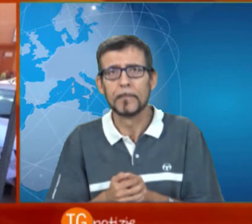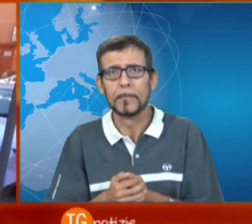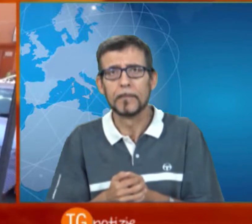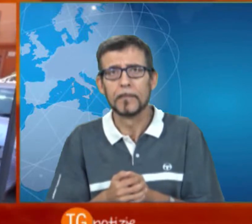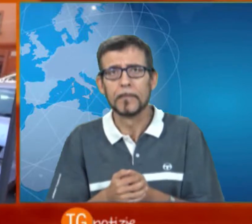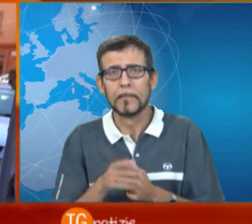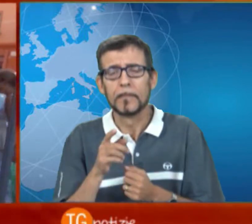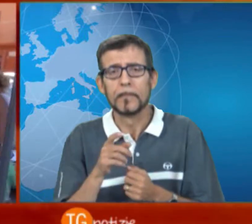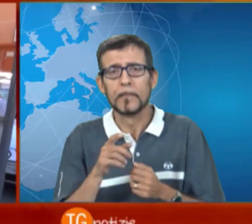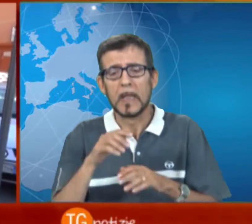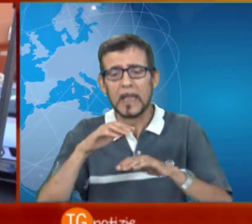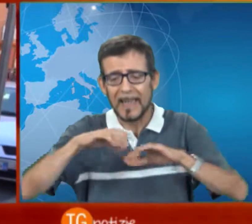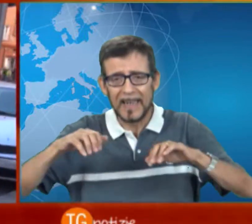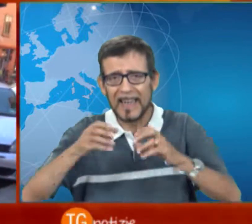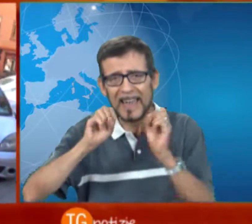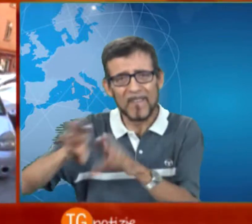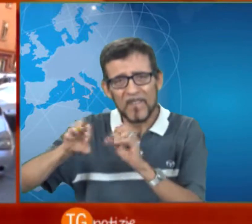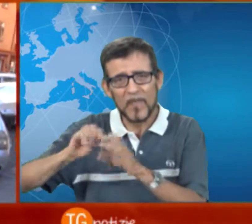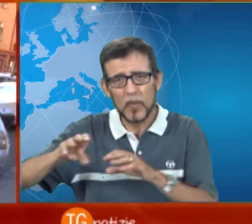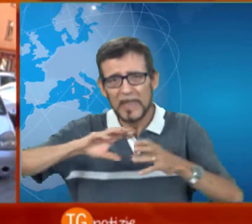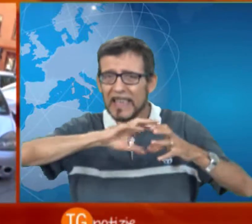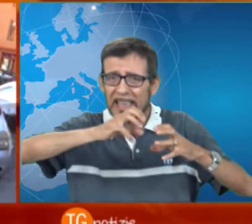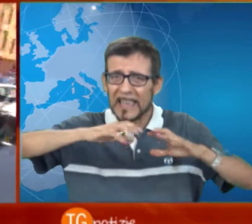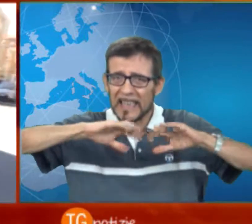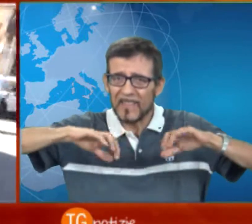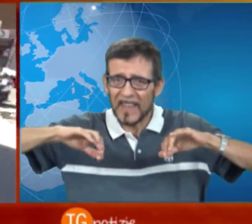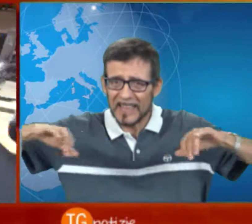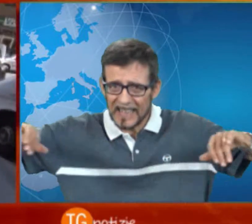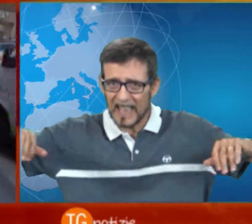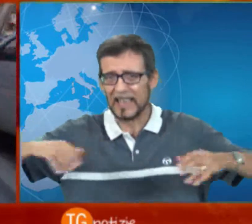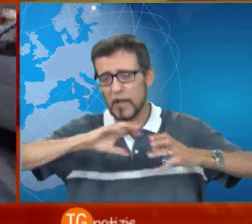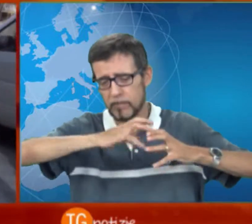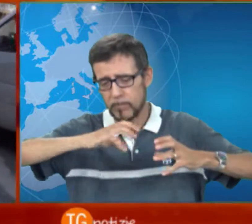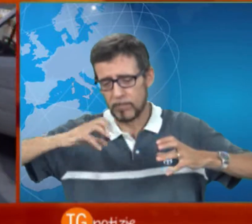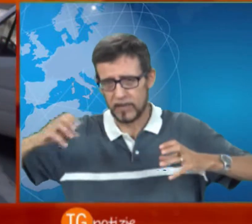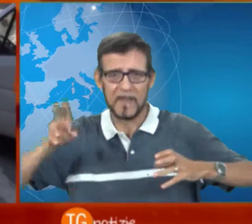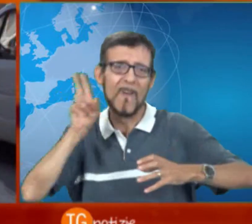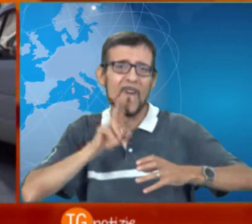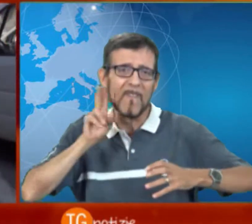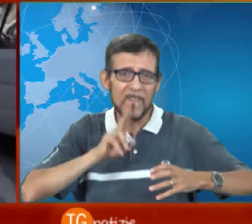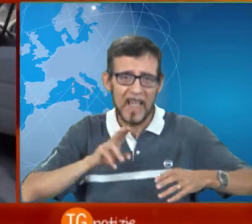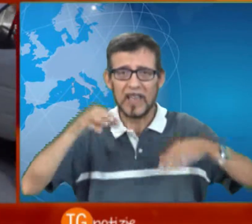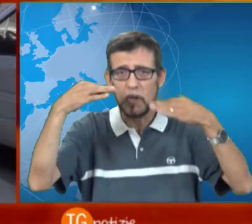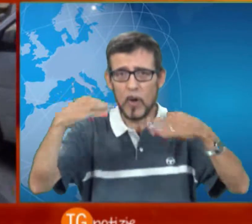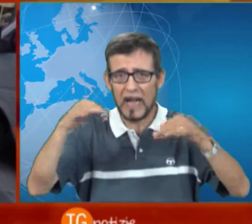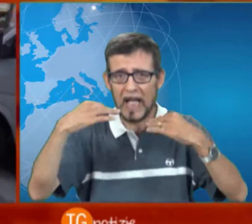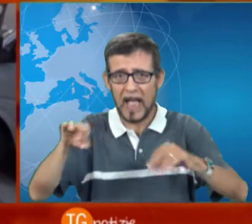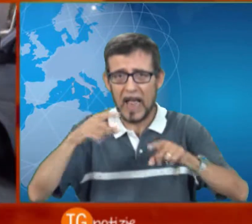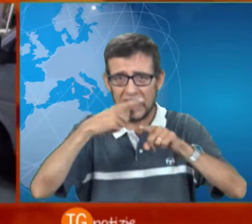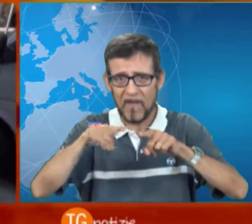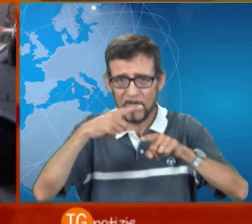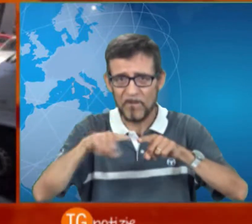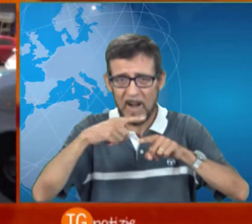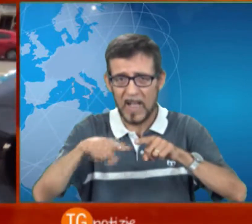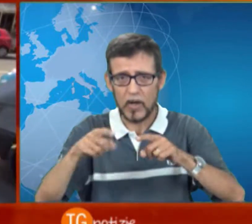postazioni per quanto riguarda la differenziata. Una situazione che nei giorni scorsi vedeva